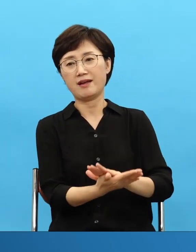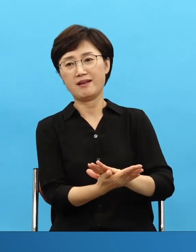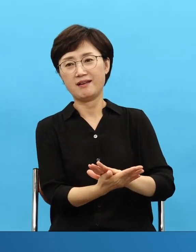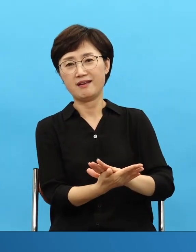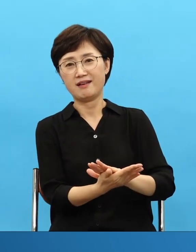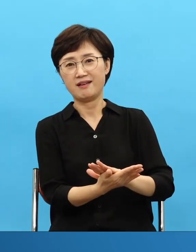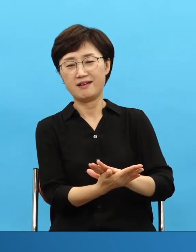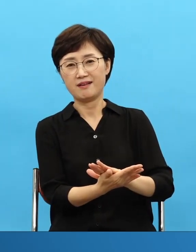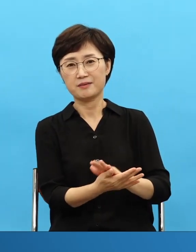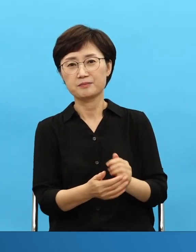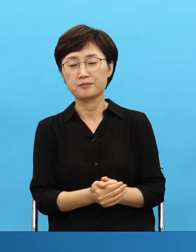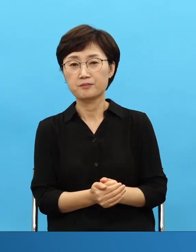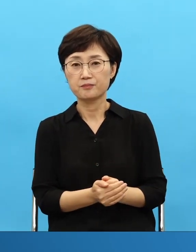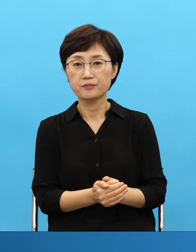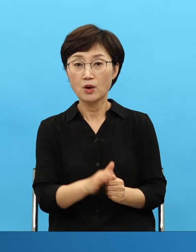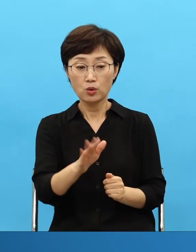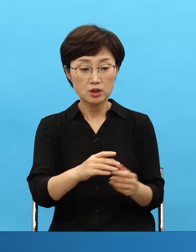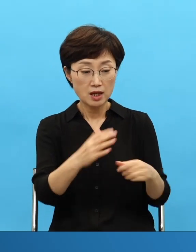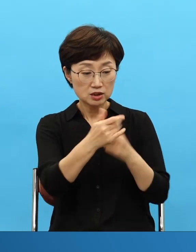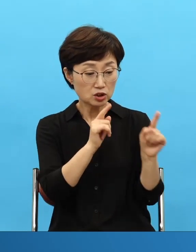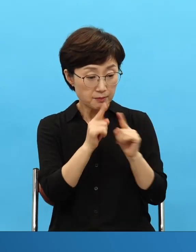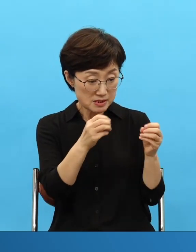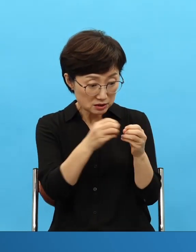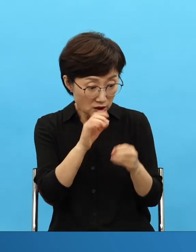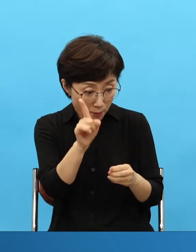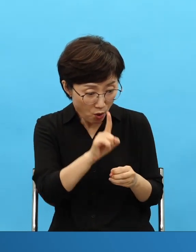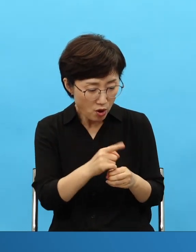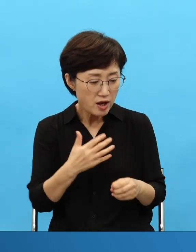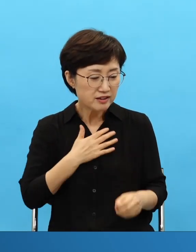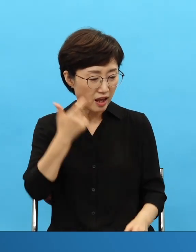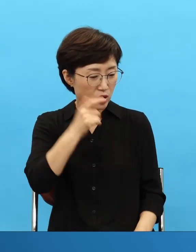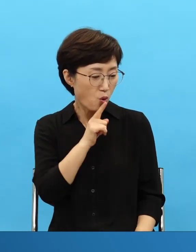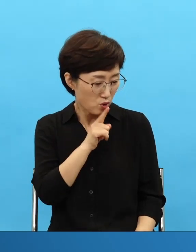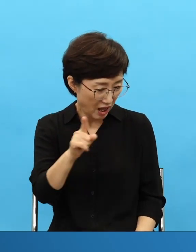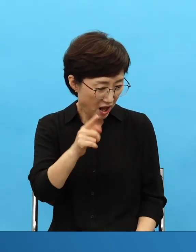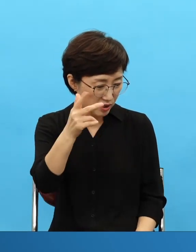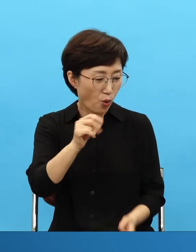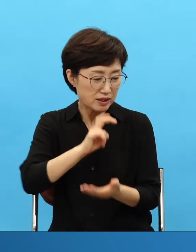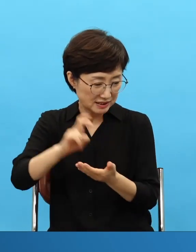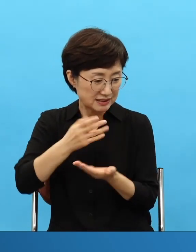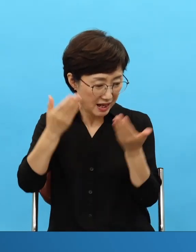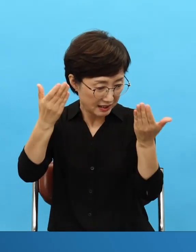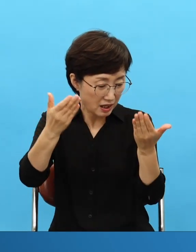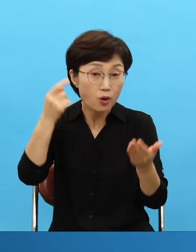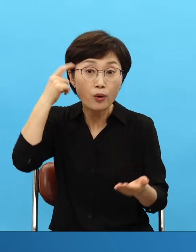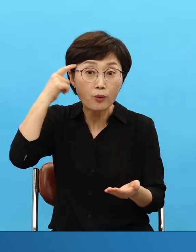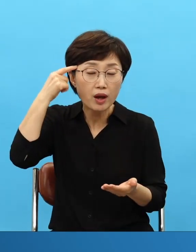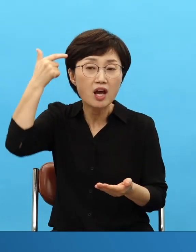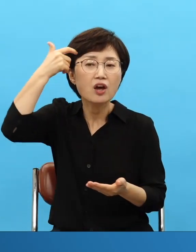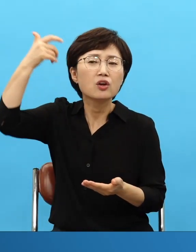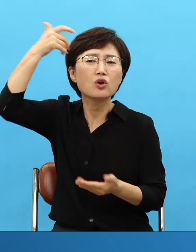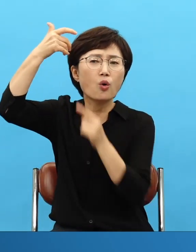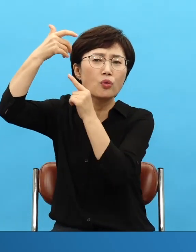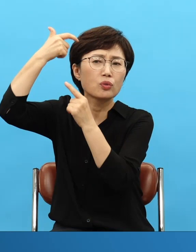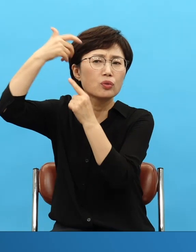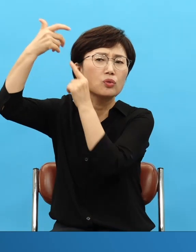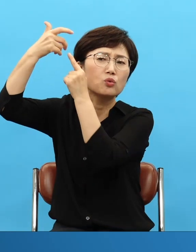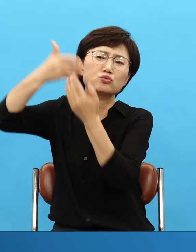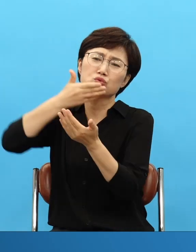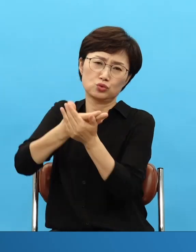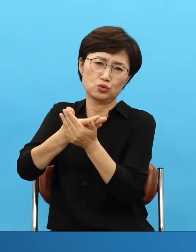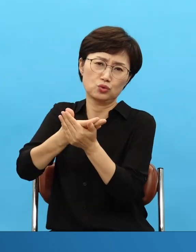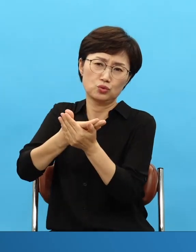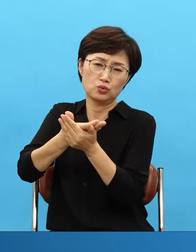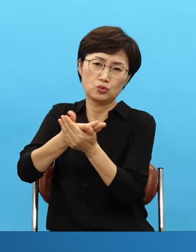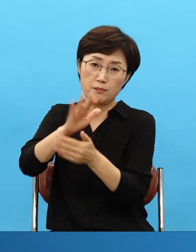soul. 더 중요한 게 있어요. What's even more important than that? 나의 이 말씀이